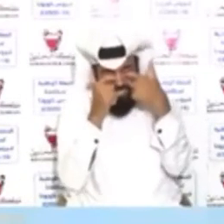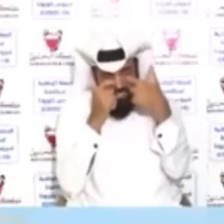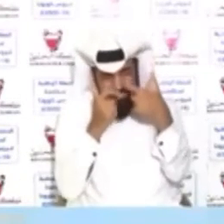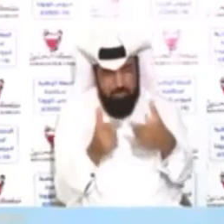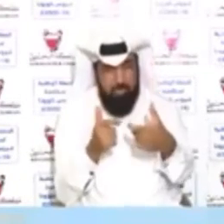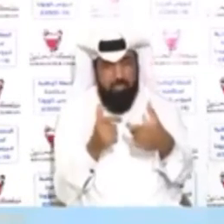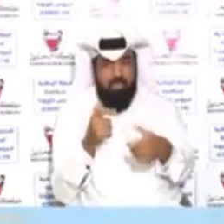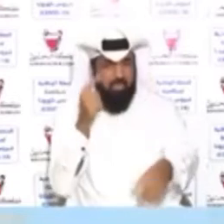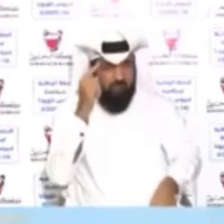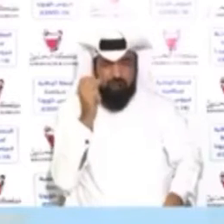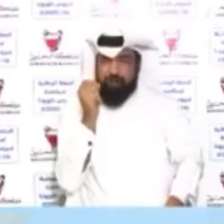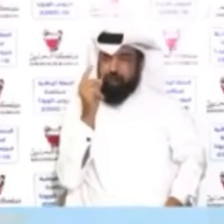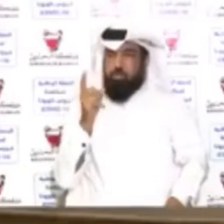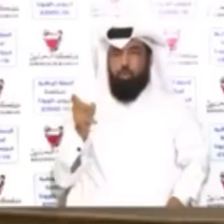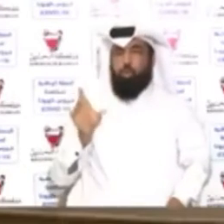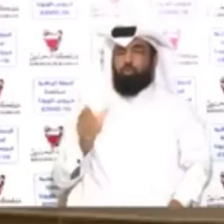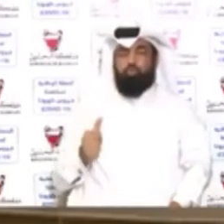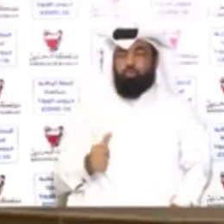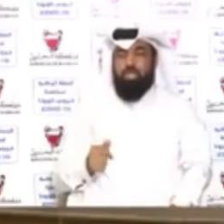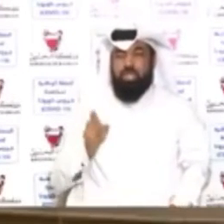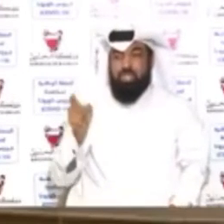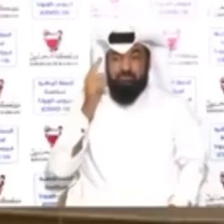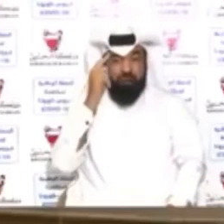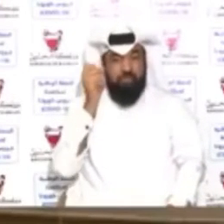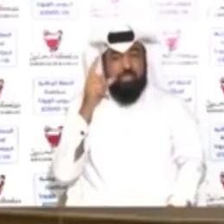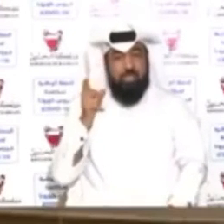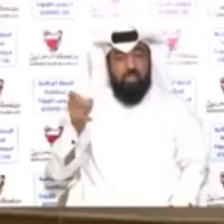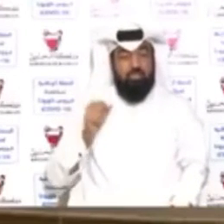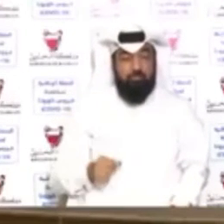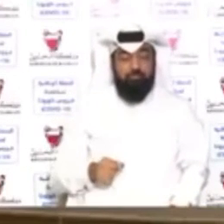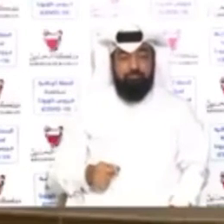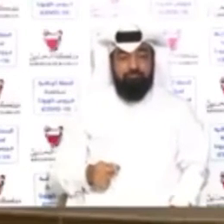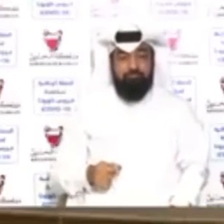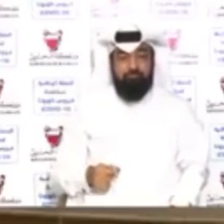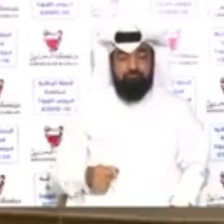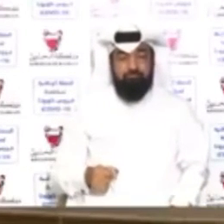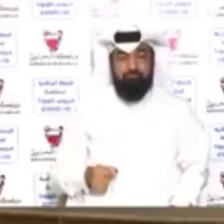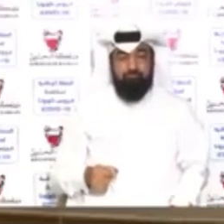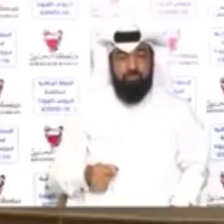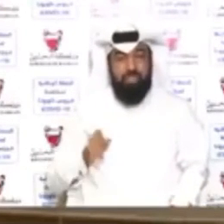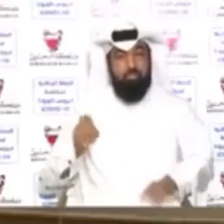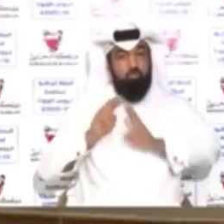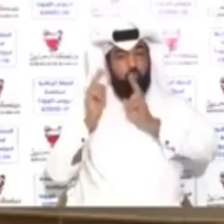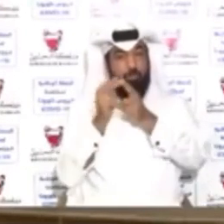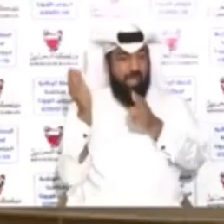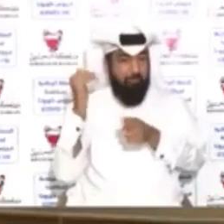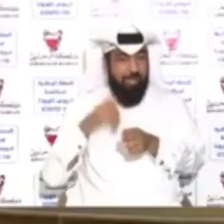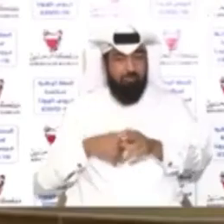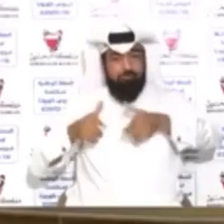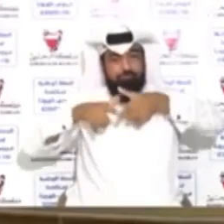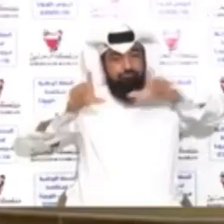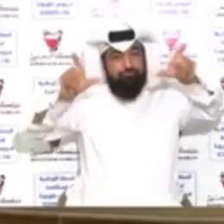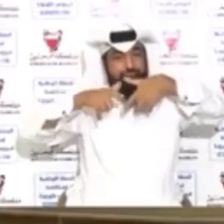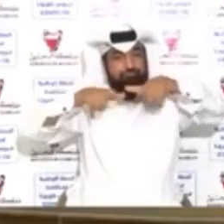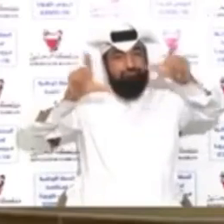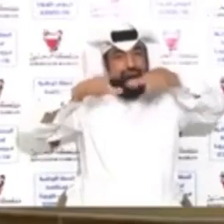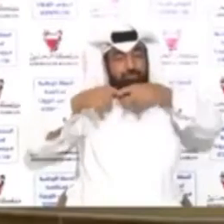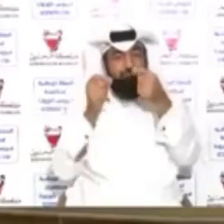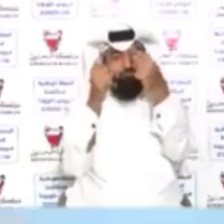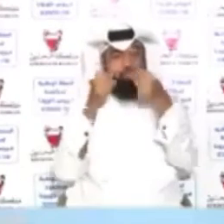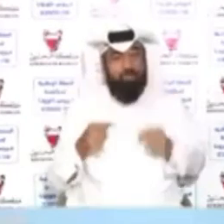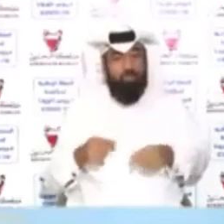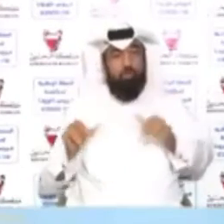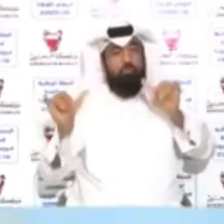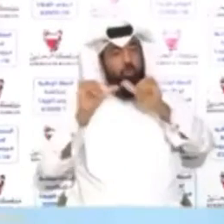للفكرة اللي هي إن الفيروس هذا احنا تكلمنا عنه أكثر مرة في يمكن المؤتمرات الصحفية السابقة وفي موجودة حتى على موقع